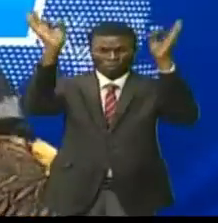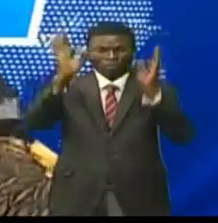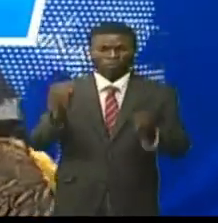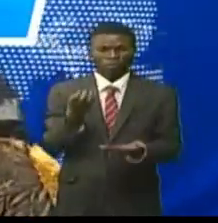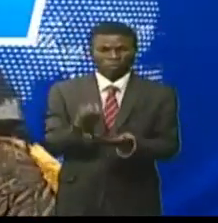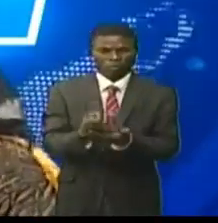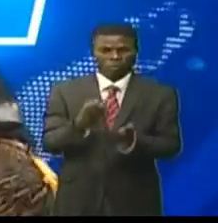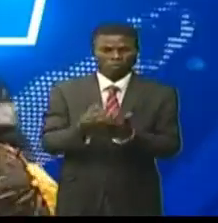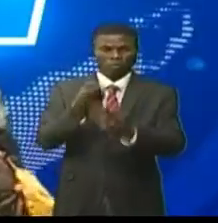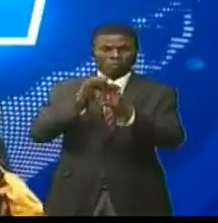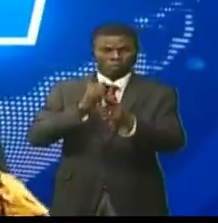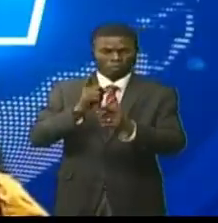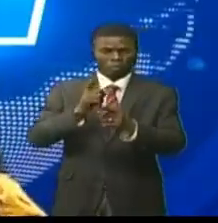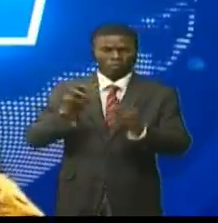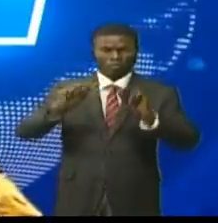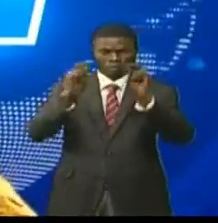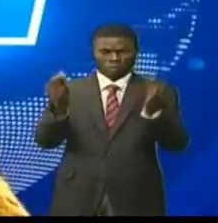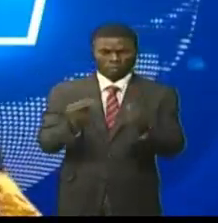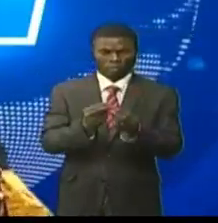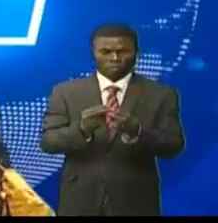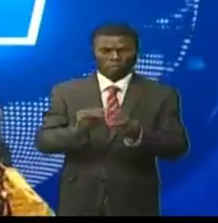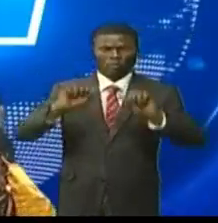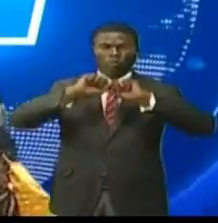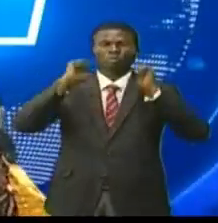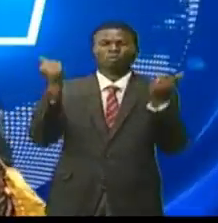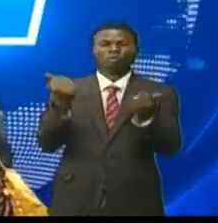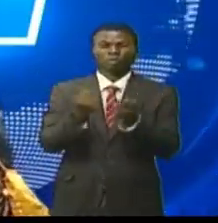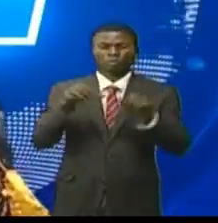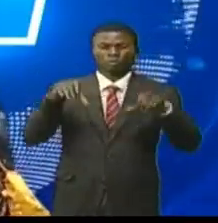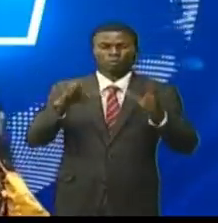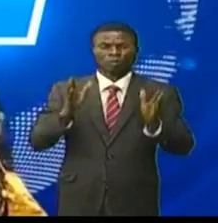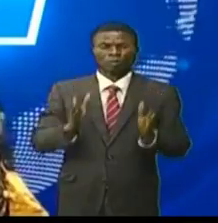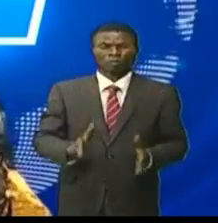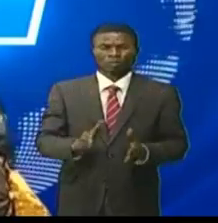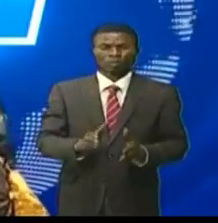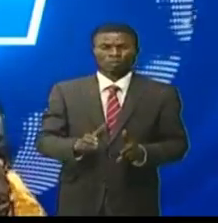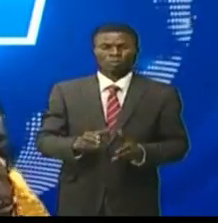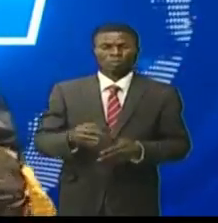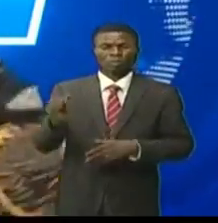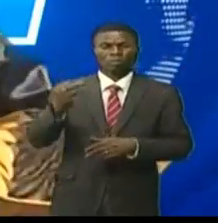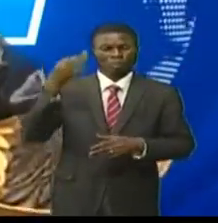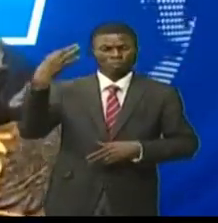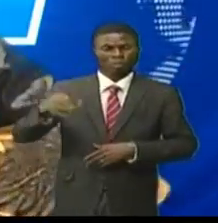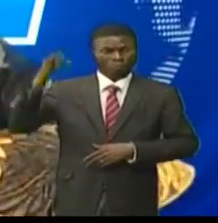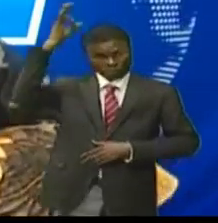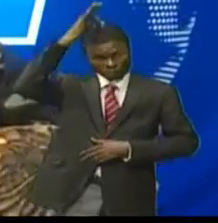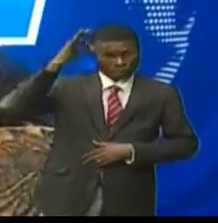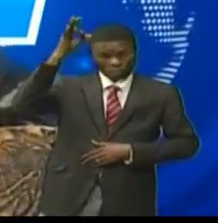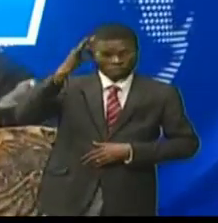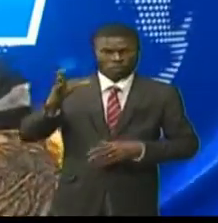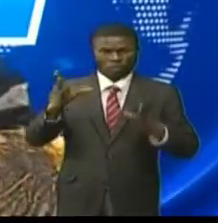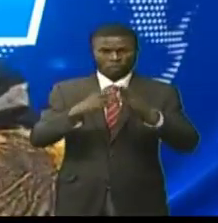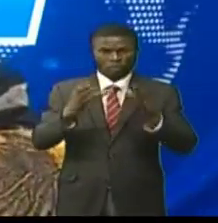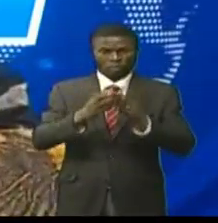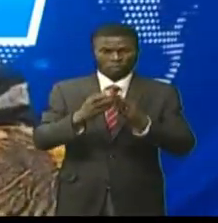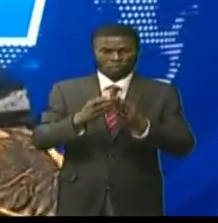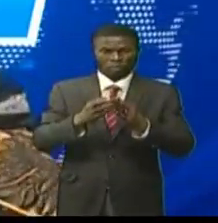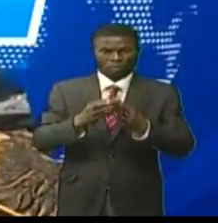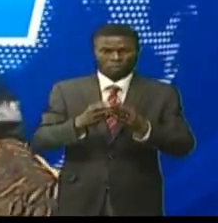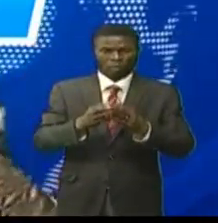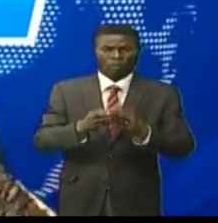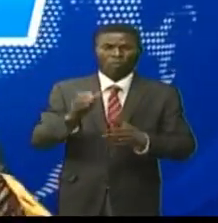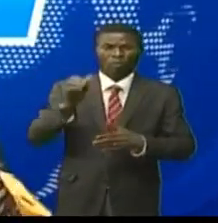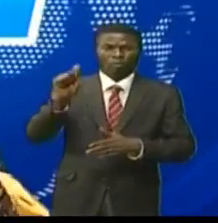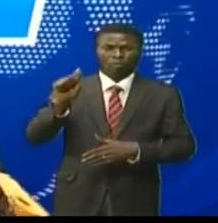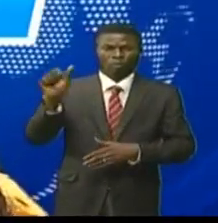économique initié par la plateforme des associations congolaises de France, PACOF, en collaboration avec